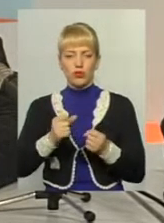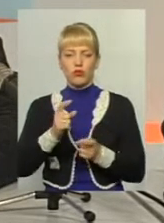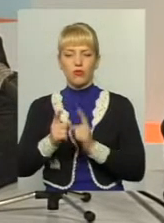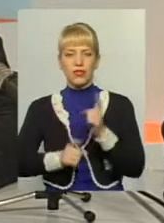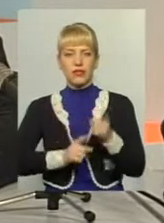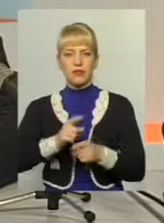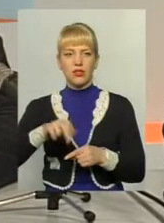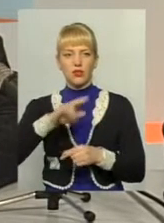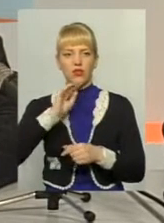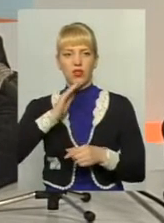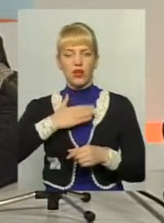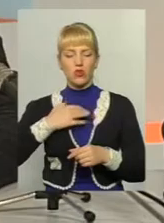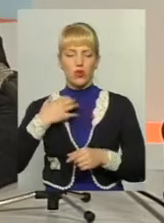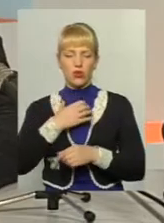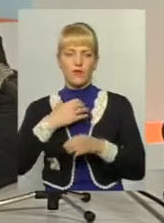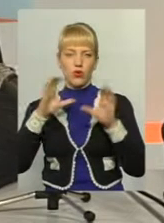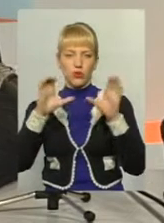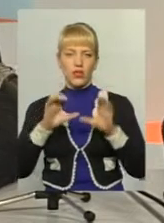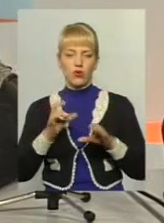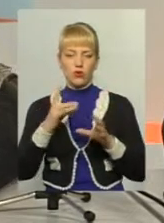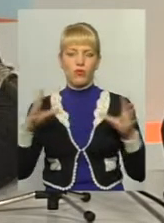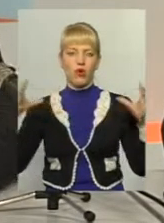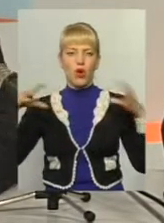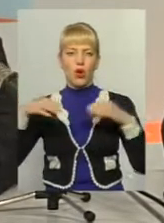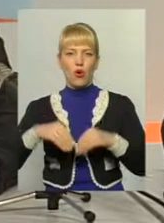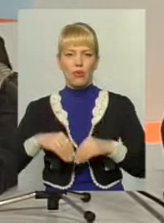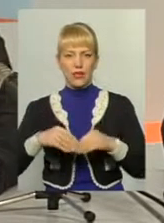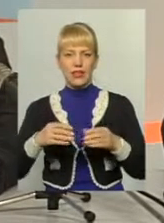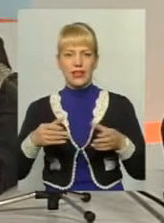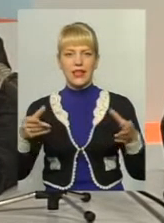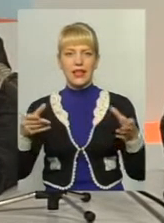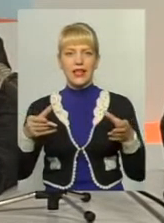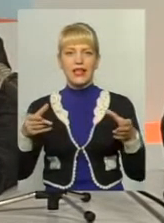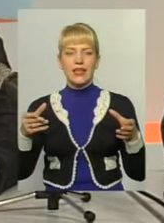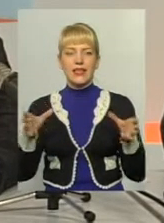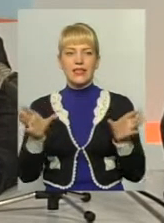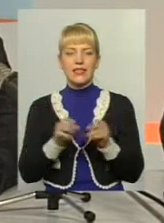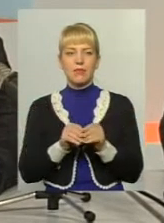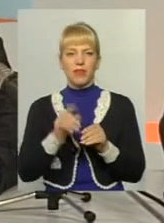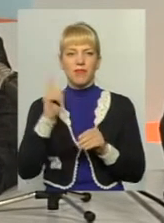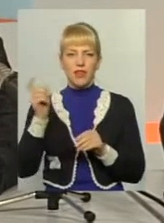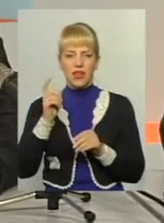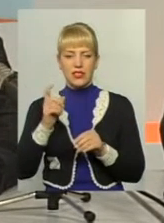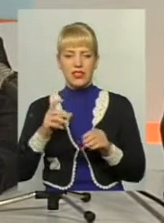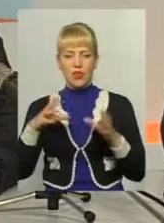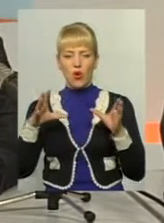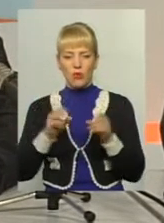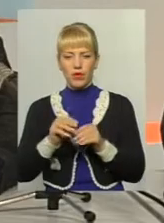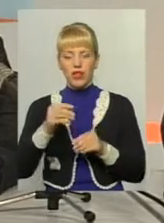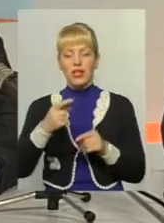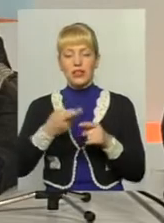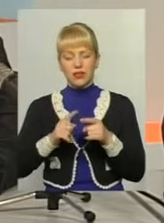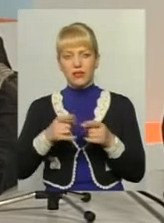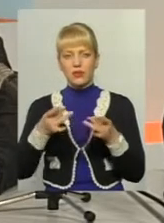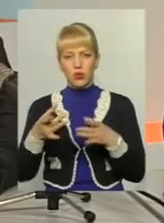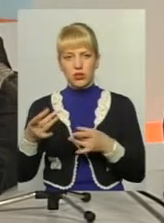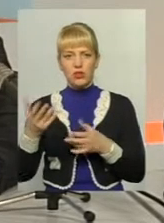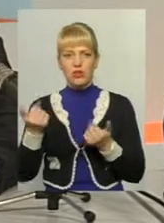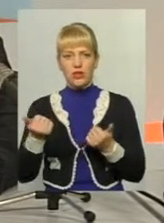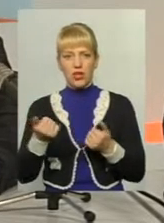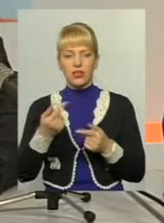Законодавець, ну, був такий етап, да, це прийняття закону про особливості здійснення права власності в багатоквартирних будинках. Так.